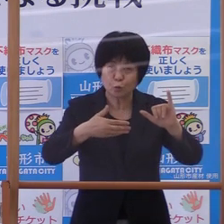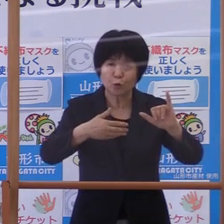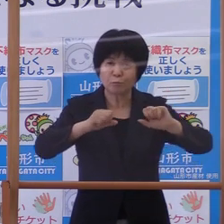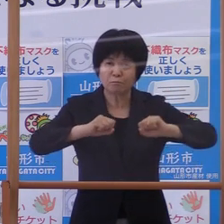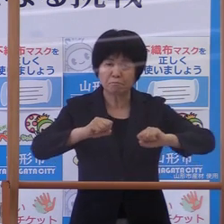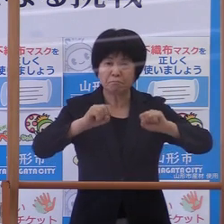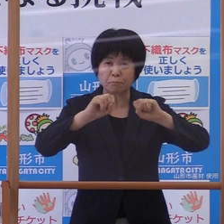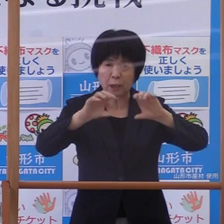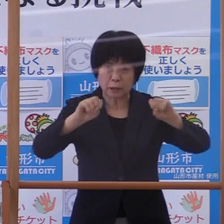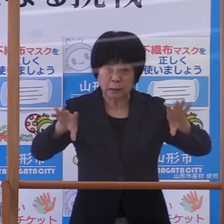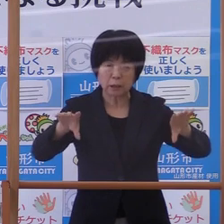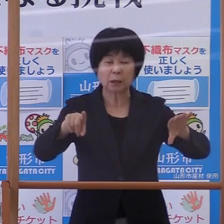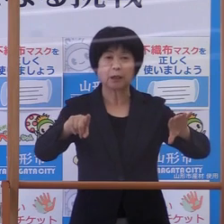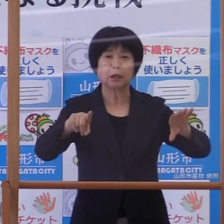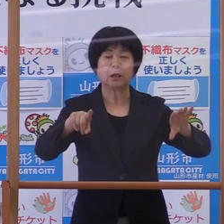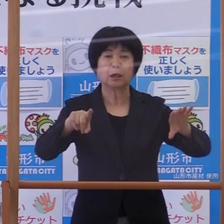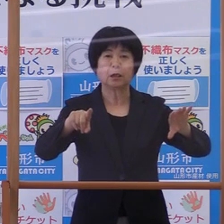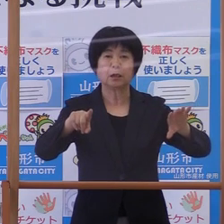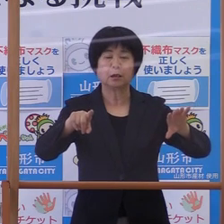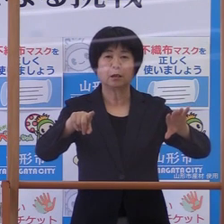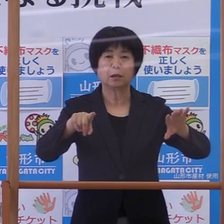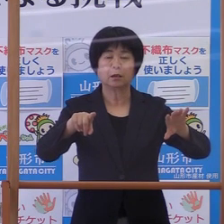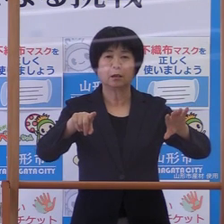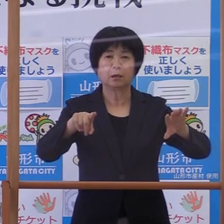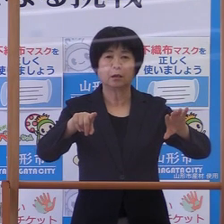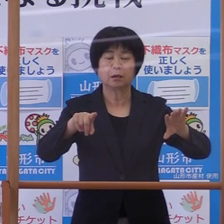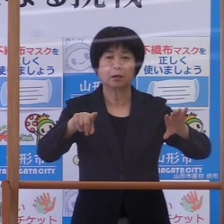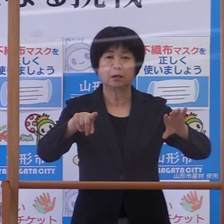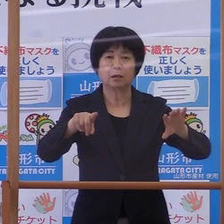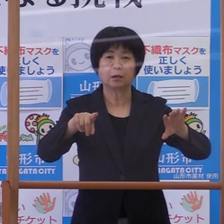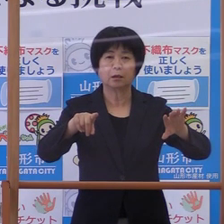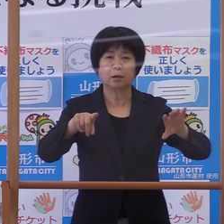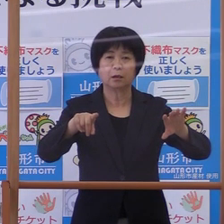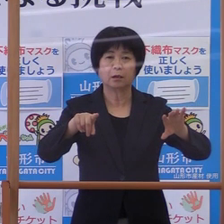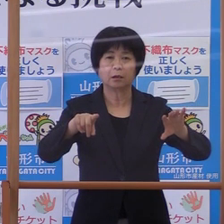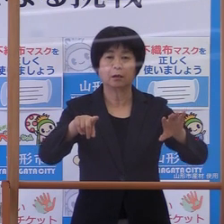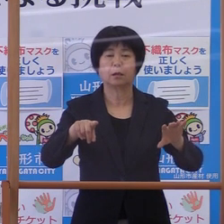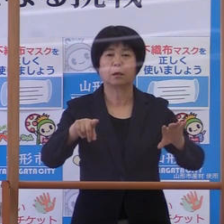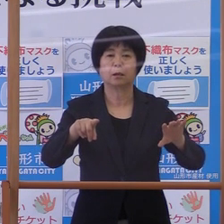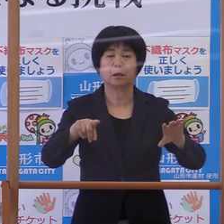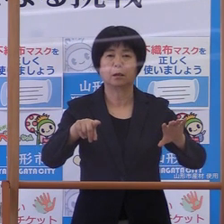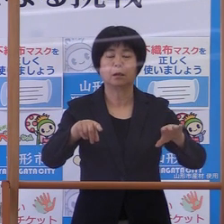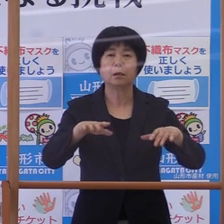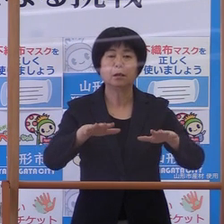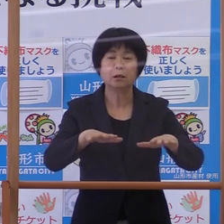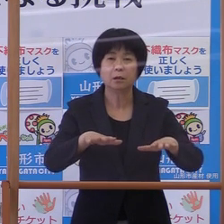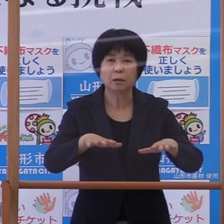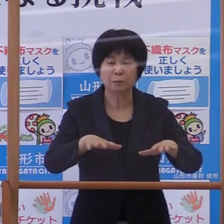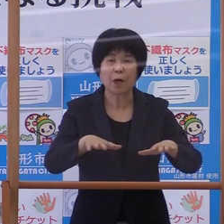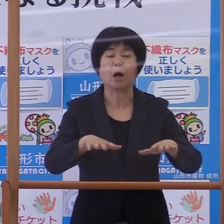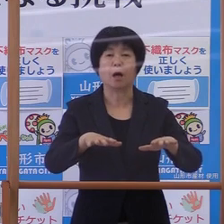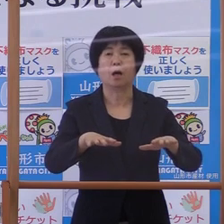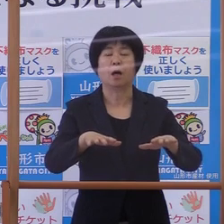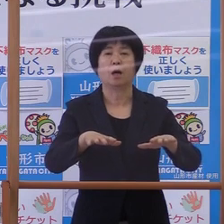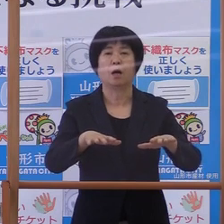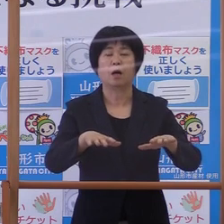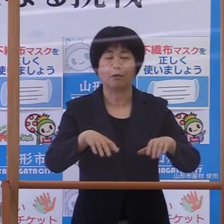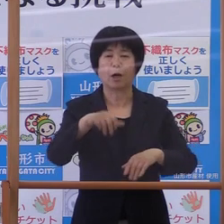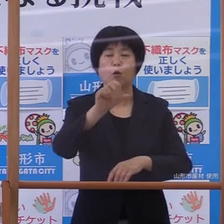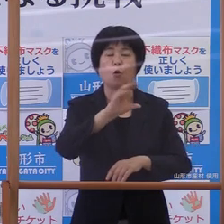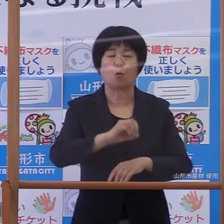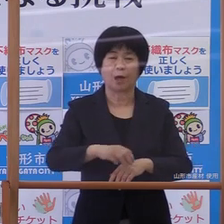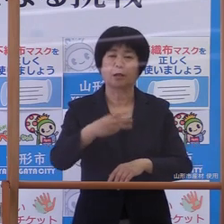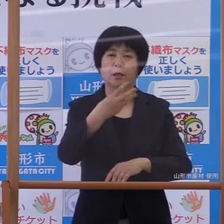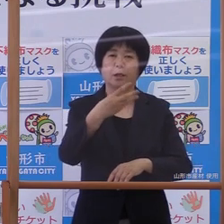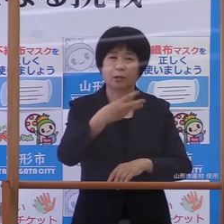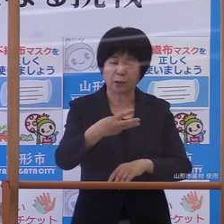ども、 現時点でですが、5万3000